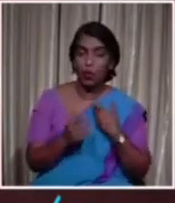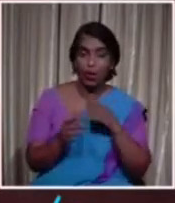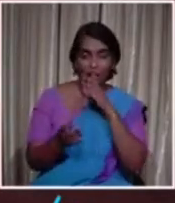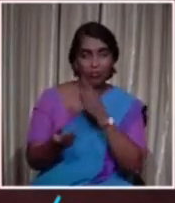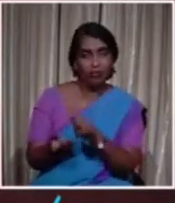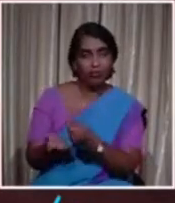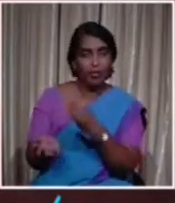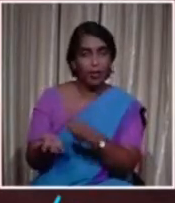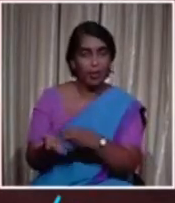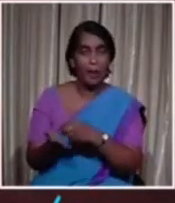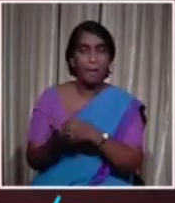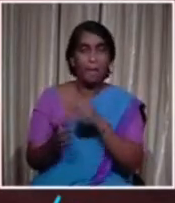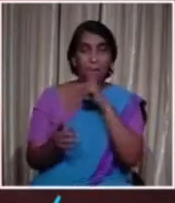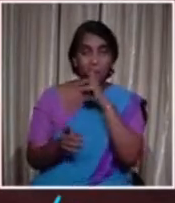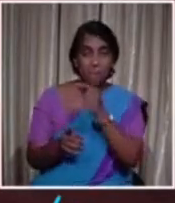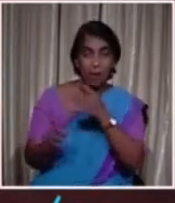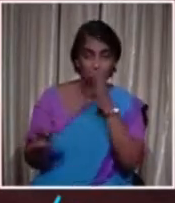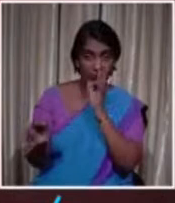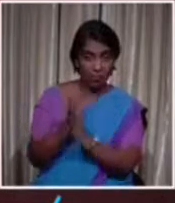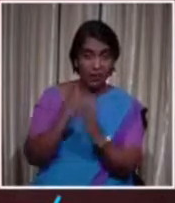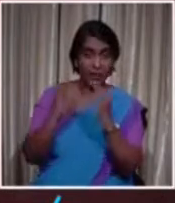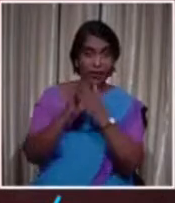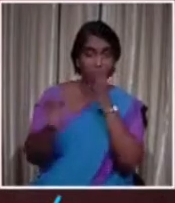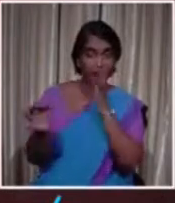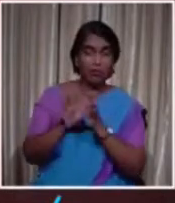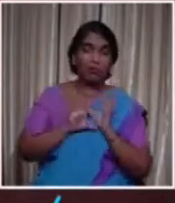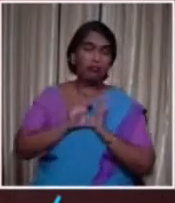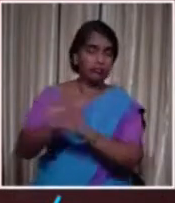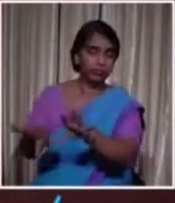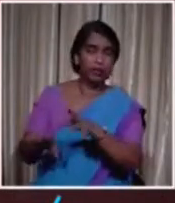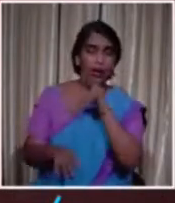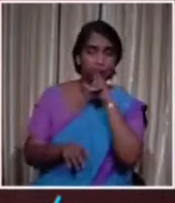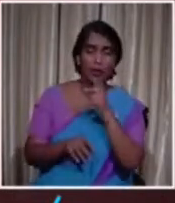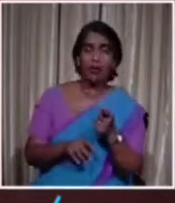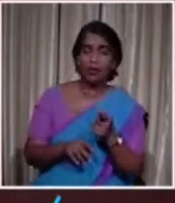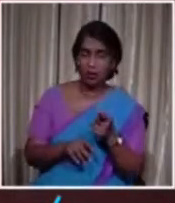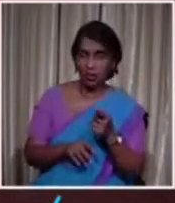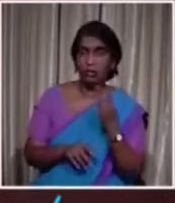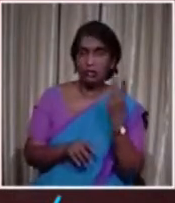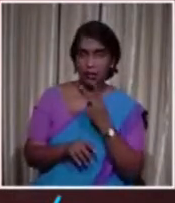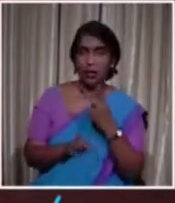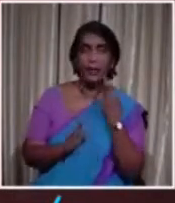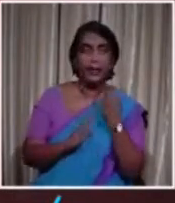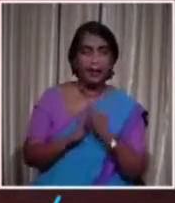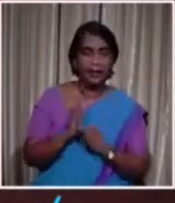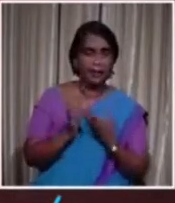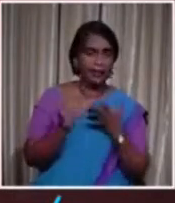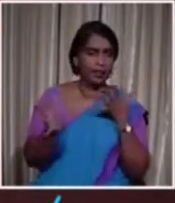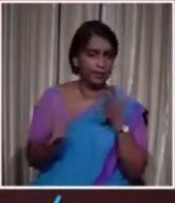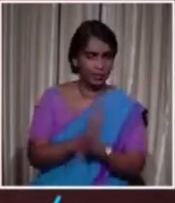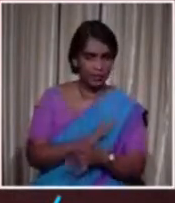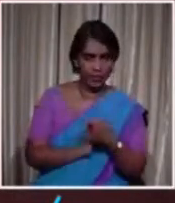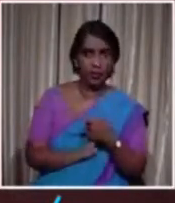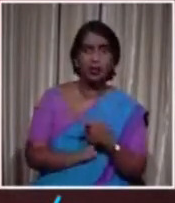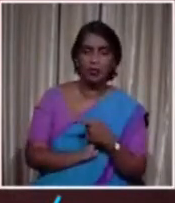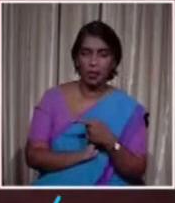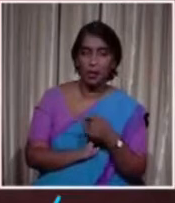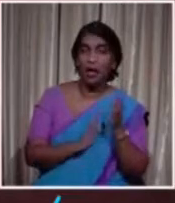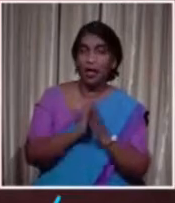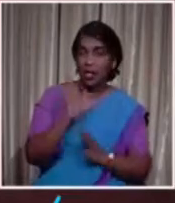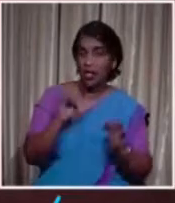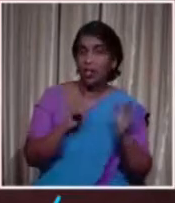hadapu ballo dennawa amu amuwe gini thibba geyak gini ganna ratulata dala. Me rate neethiya walbīwat dela mantri